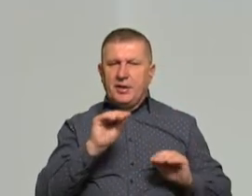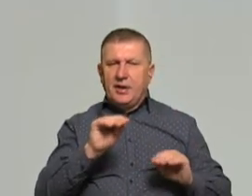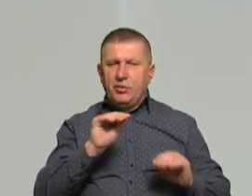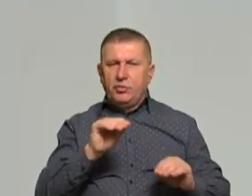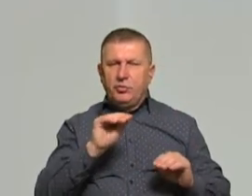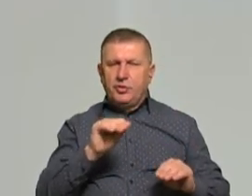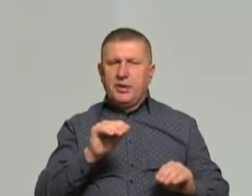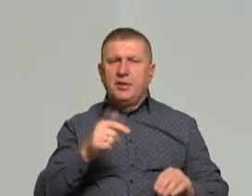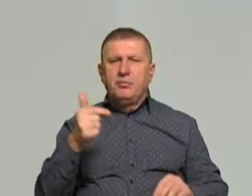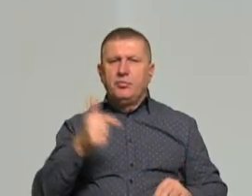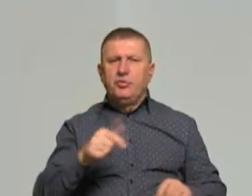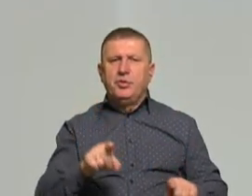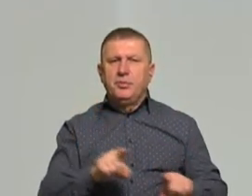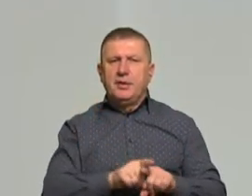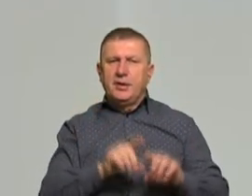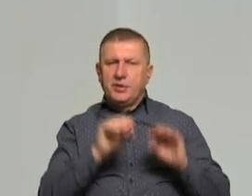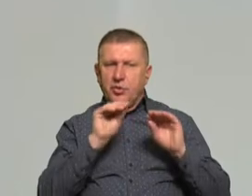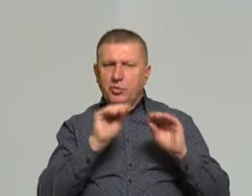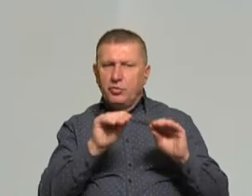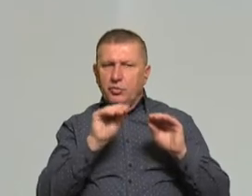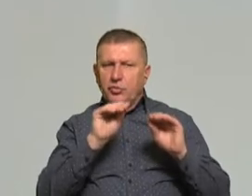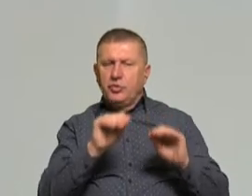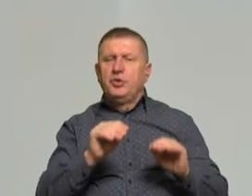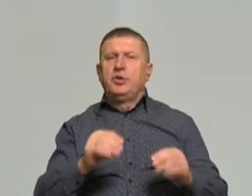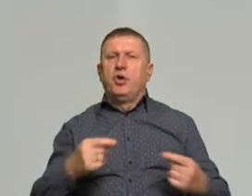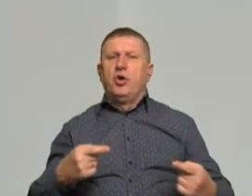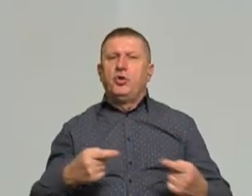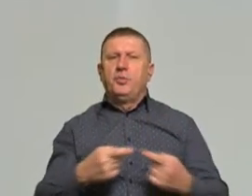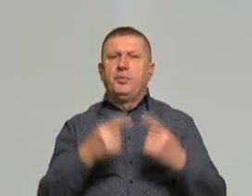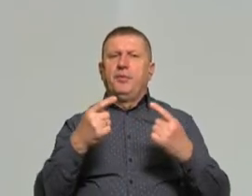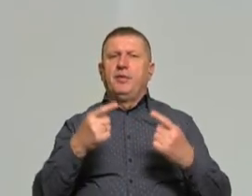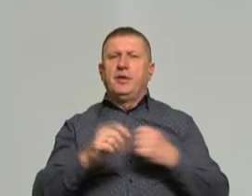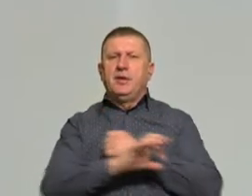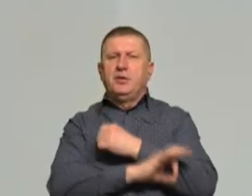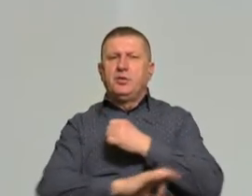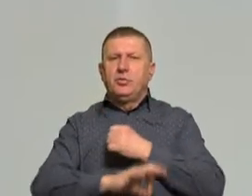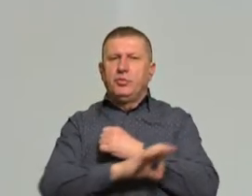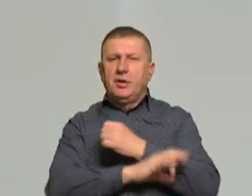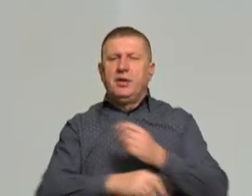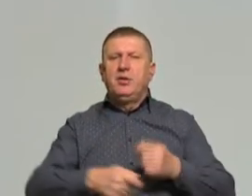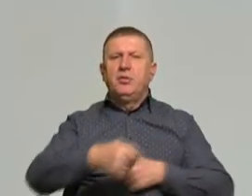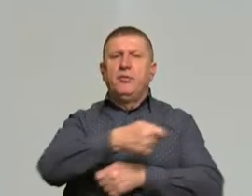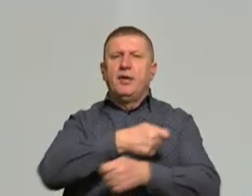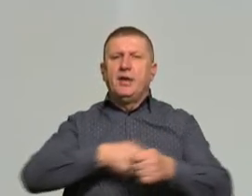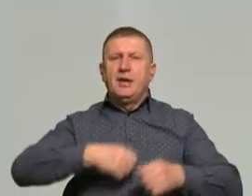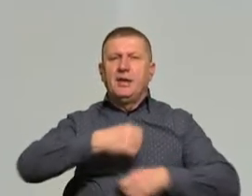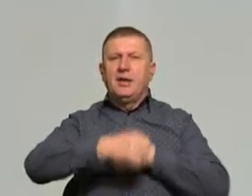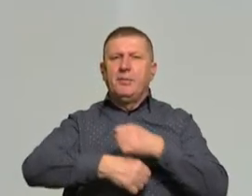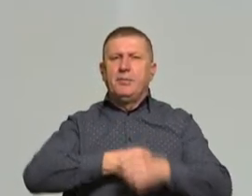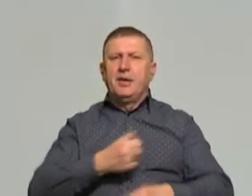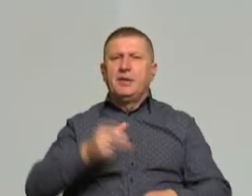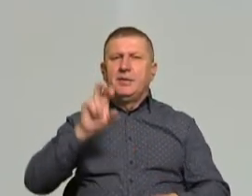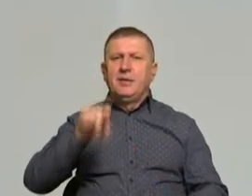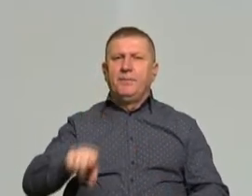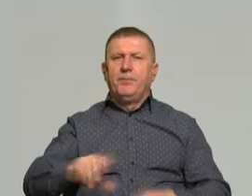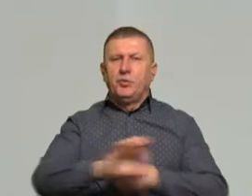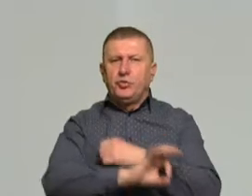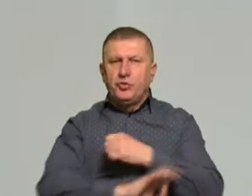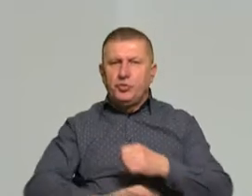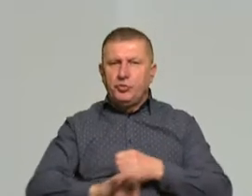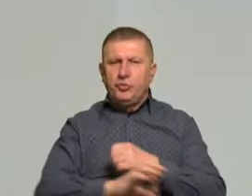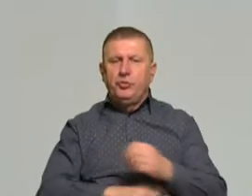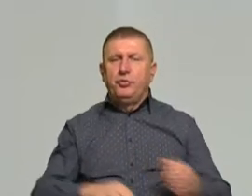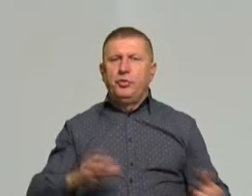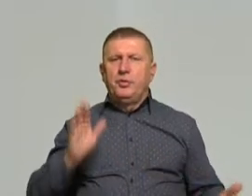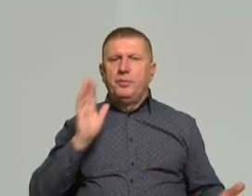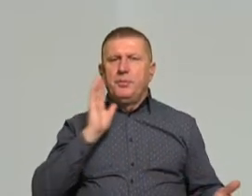ale my powinniśmy kształcić studentów, którzy będą mieli odpowiednie kompetencje i skorelować to z rynkiem pracy. Niech oni tutaj studiują, niech mają gdzie mieszkać